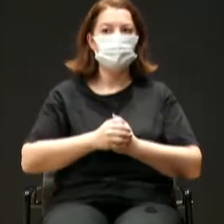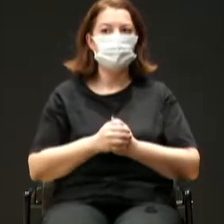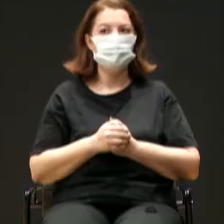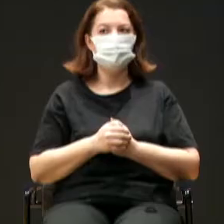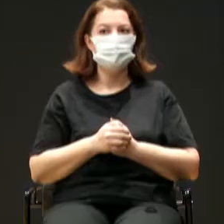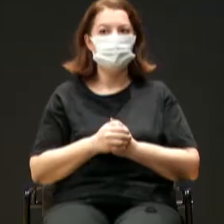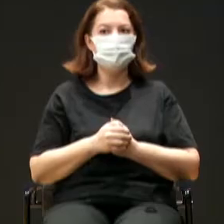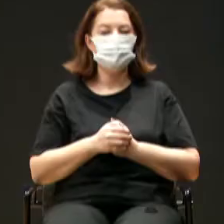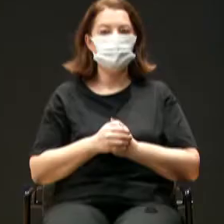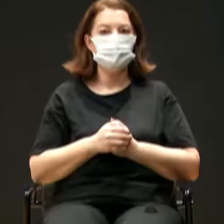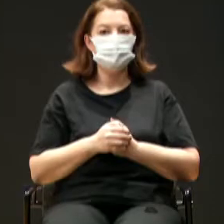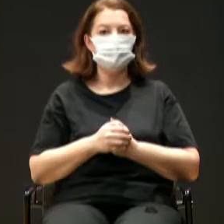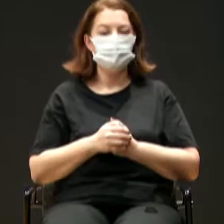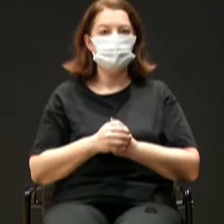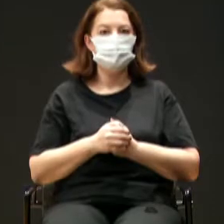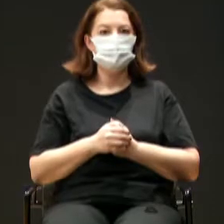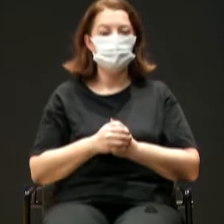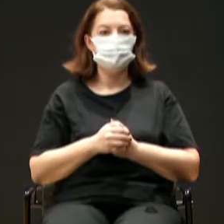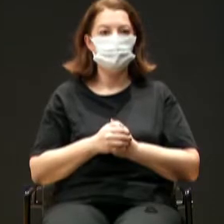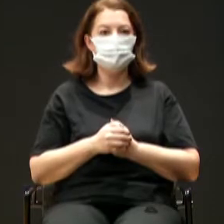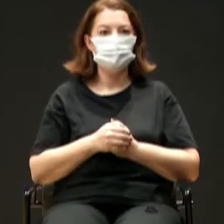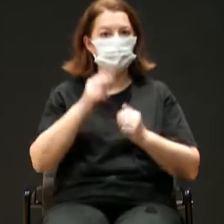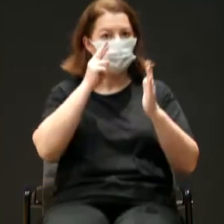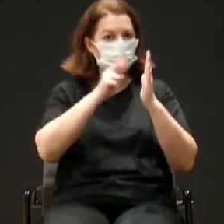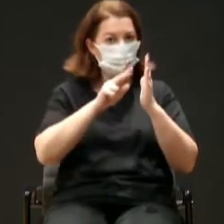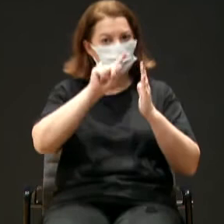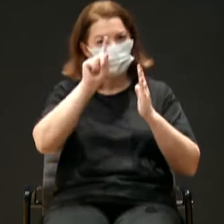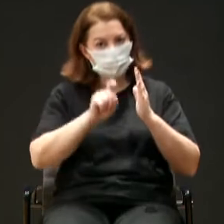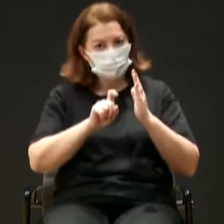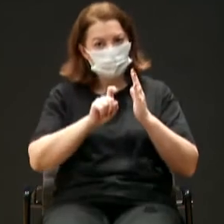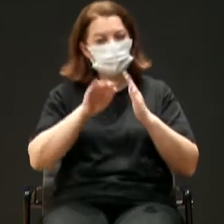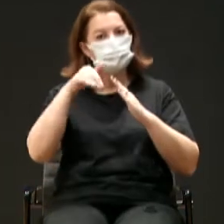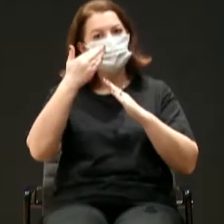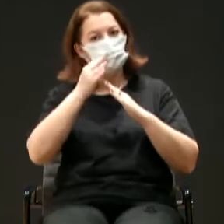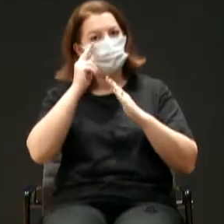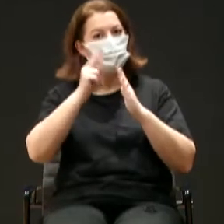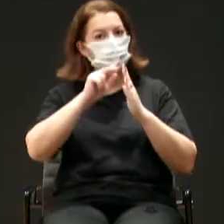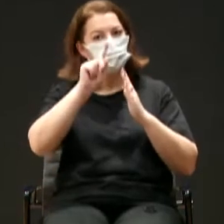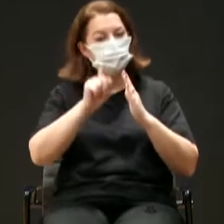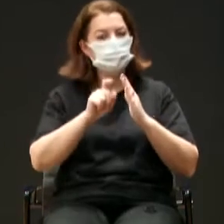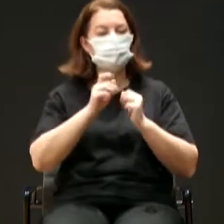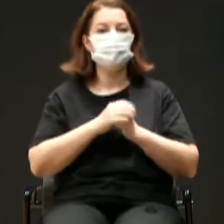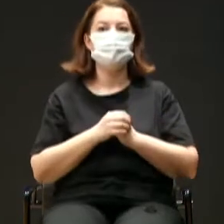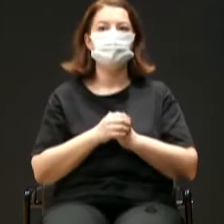Kabul edenler okuyalım mı, yoksa alıp sırası geldiğinde mi okusak arkadaşlar?